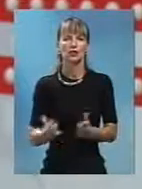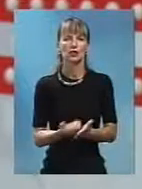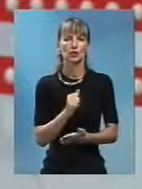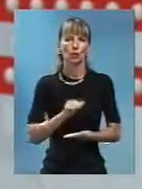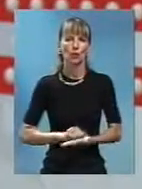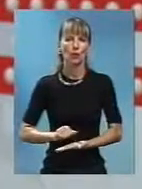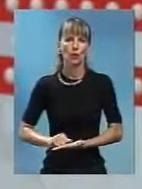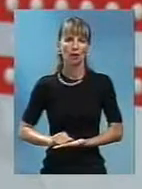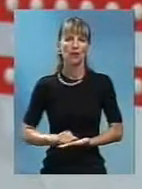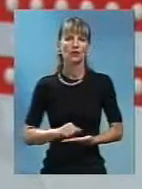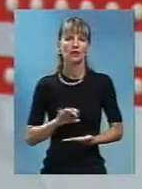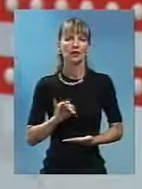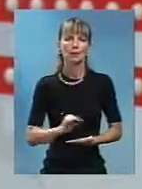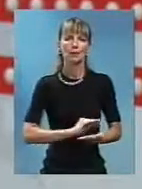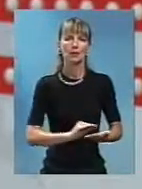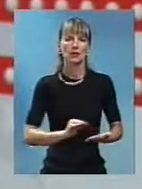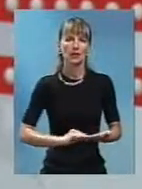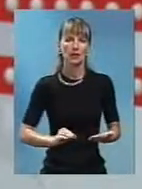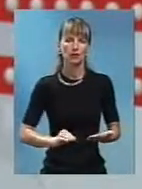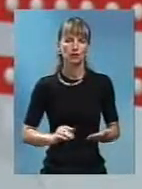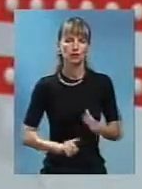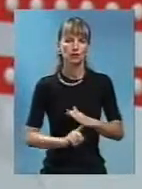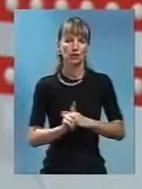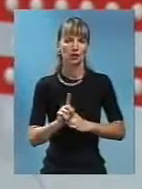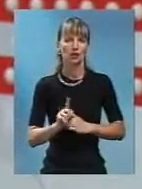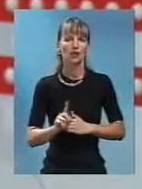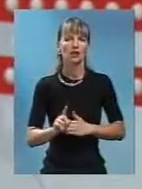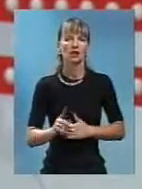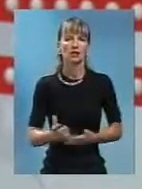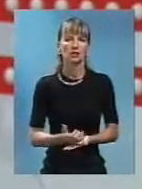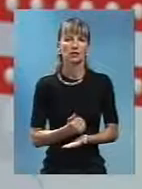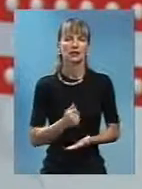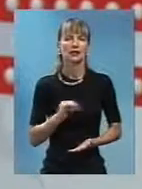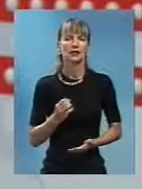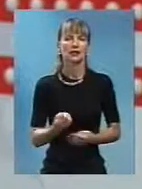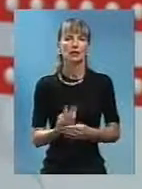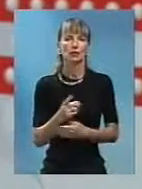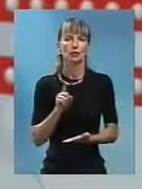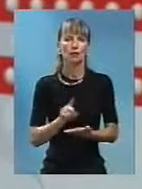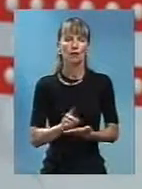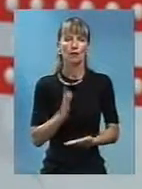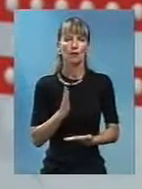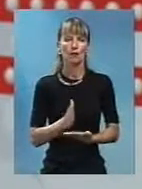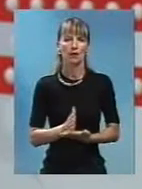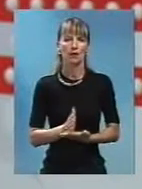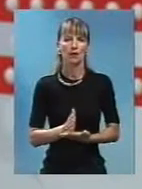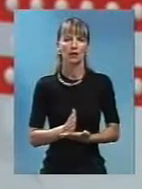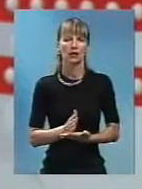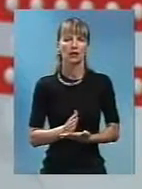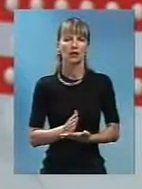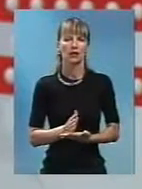в тому числі писемні джерела, що тризуб обов'язково має мати на